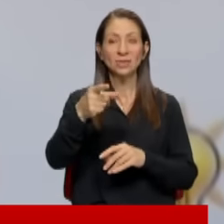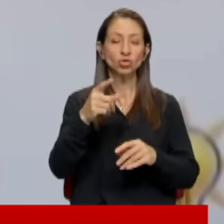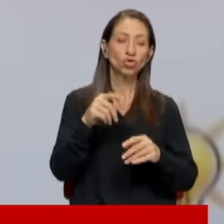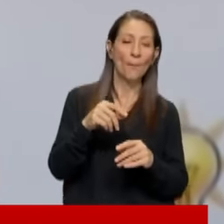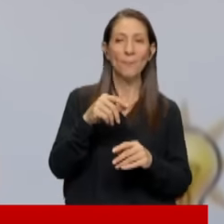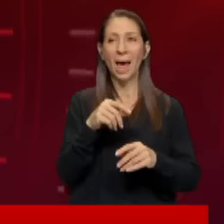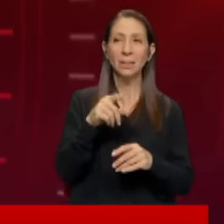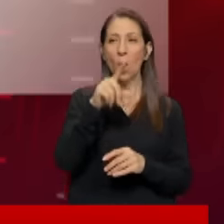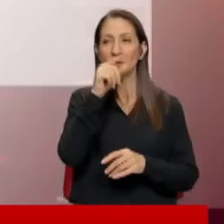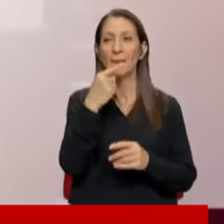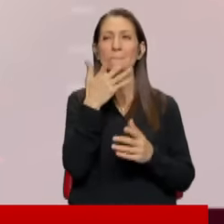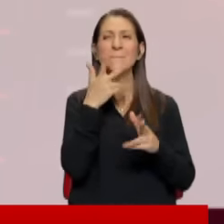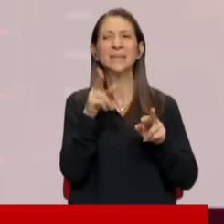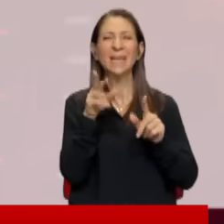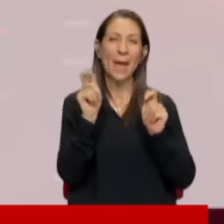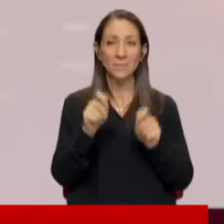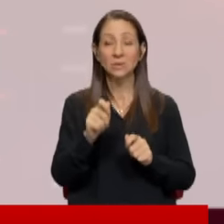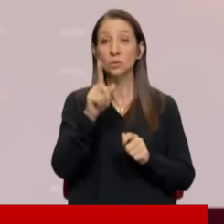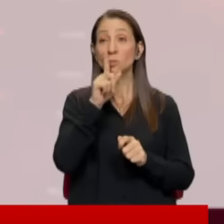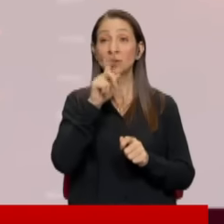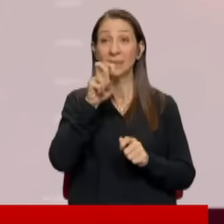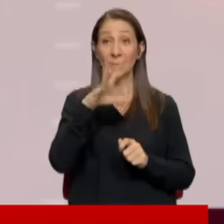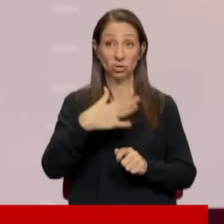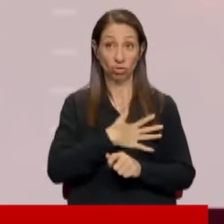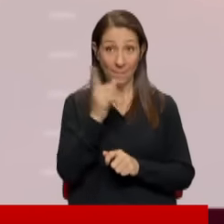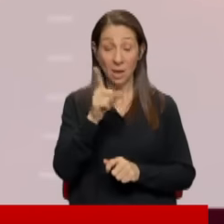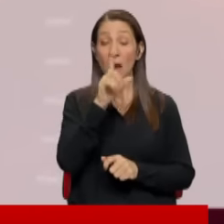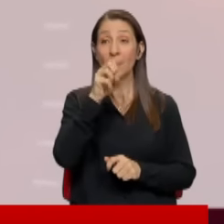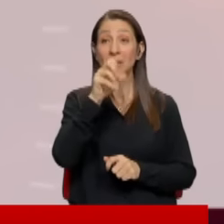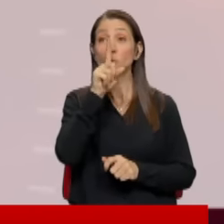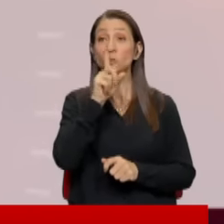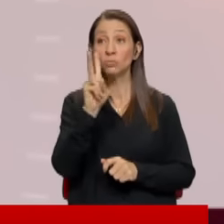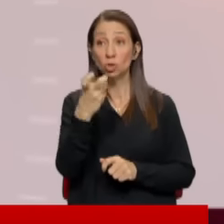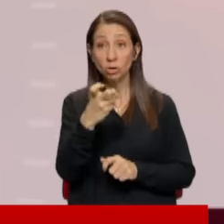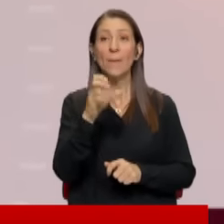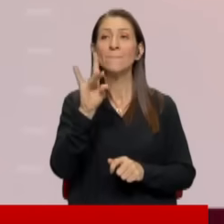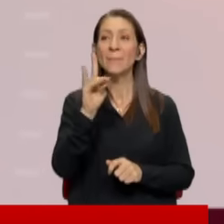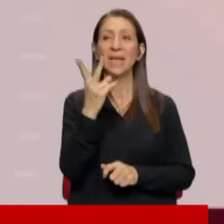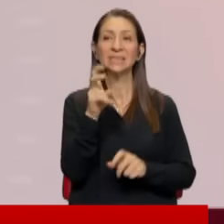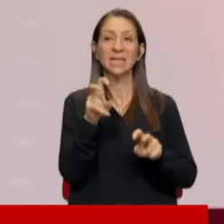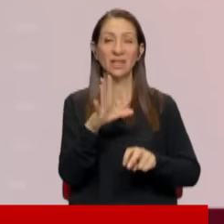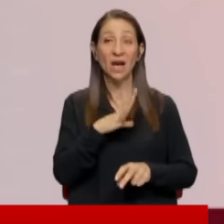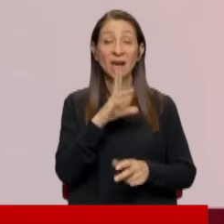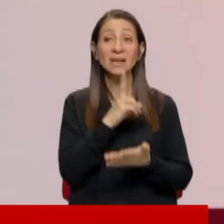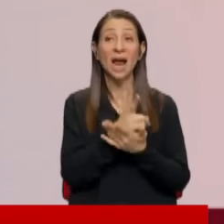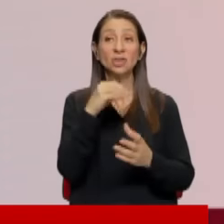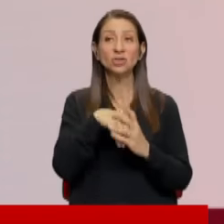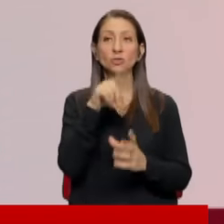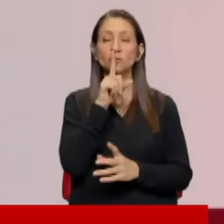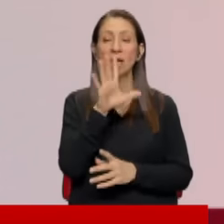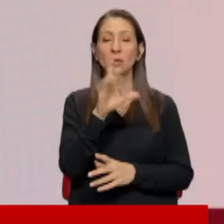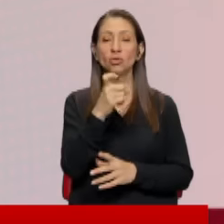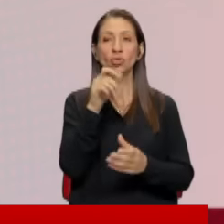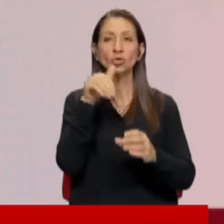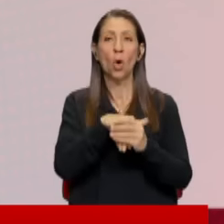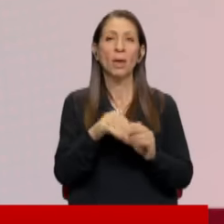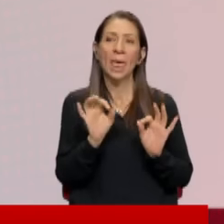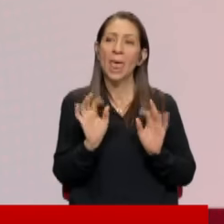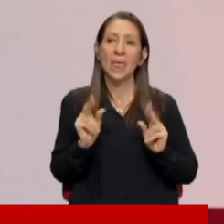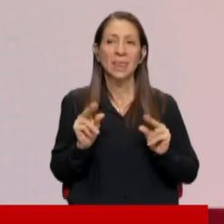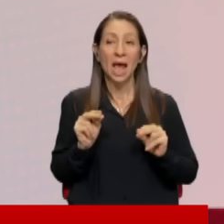yapmıştı. Artık CHP'nin 185, AK Parti'nin 129, MHP'nin 2 sandalyesi var. Karar için 159 üyenin oyu